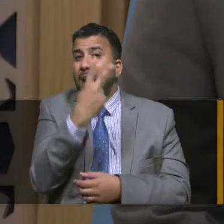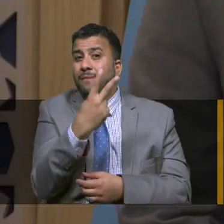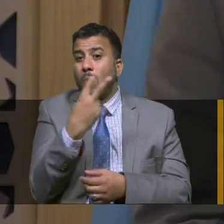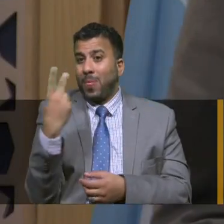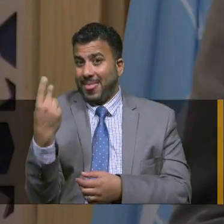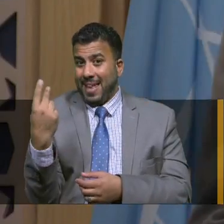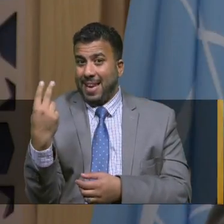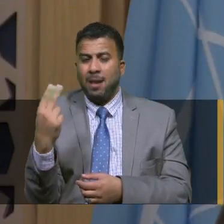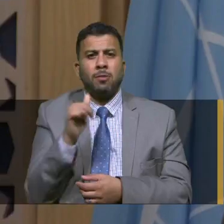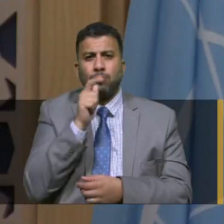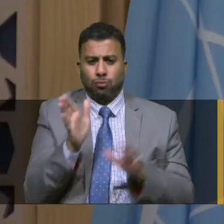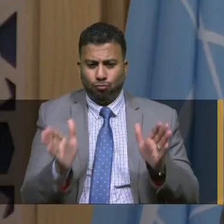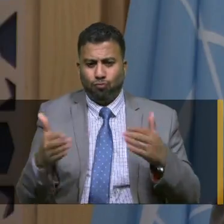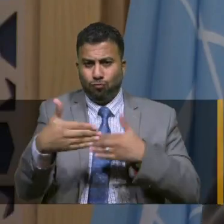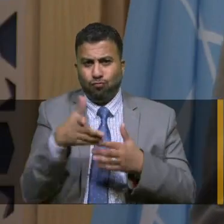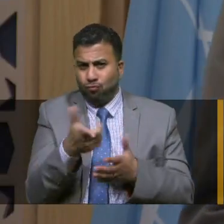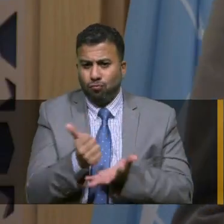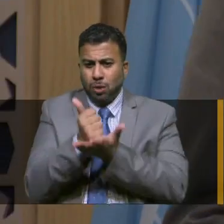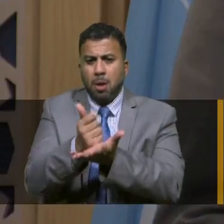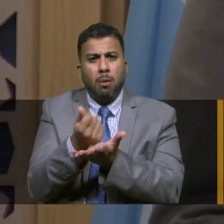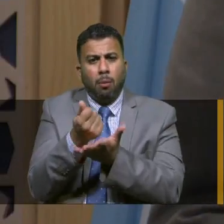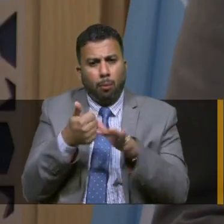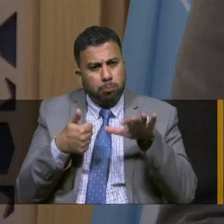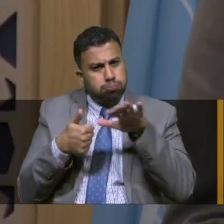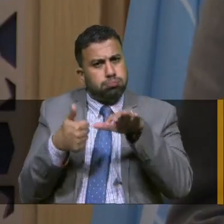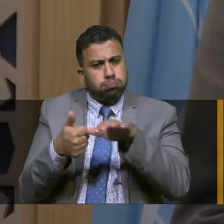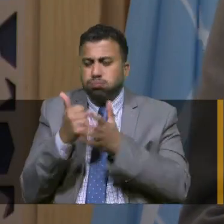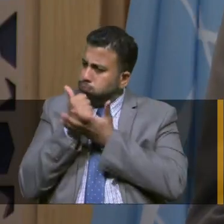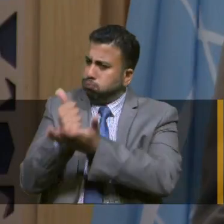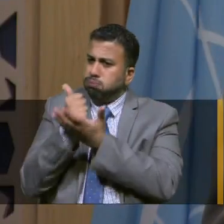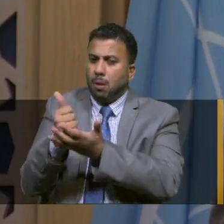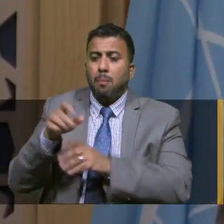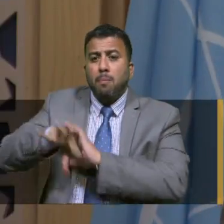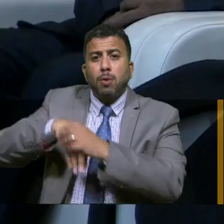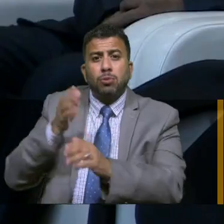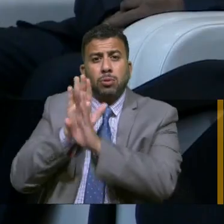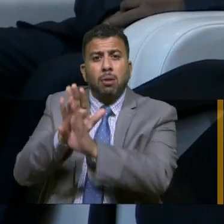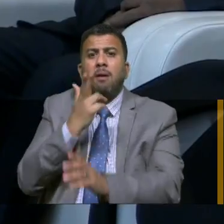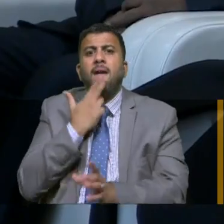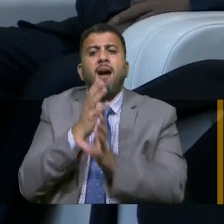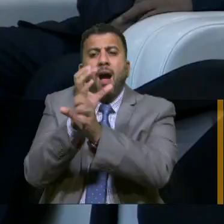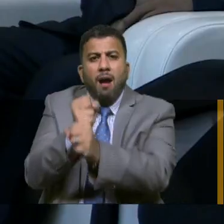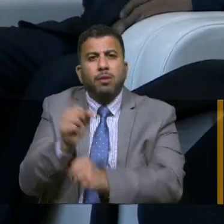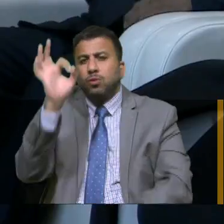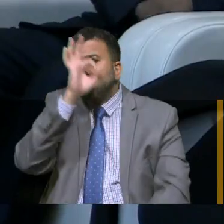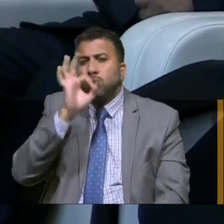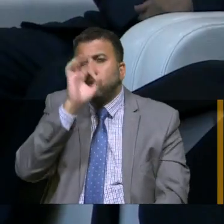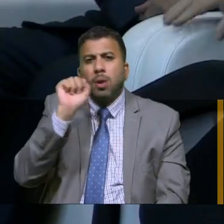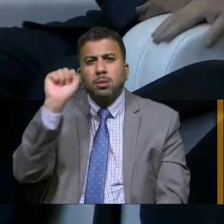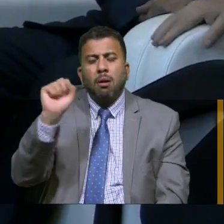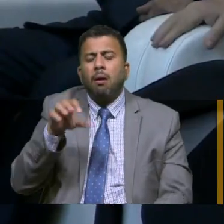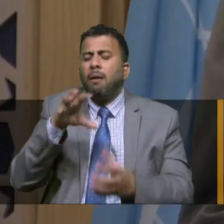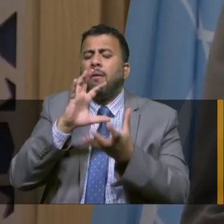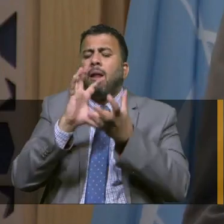2002 قام الصندوق بتقديم ملايين الدولارات لدعم المشاريع التي تعنى بالمحافظة على التراث الثقافي في المنطقة